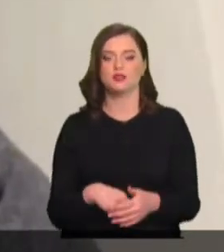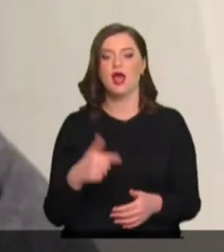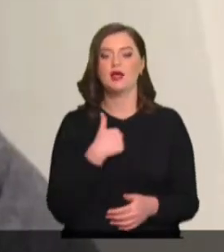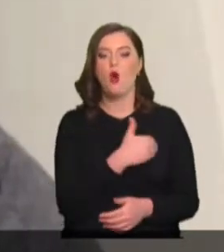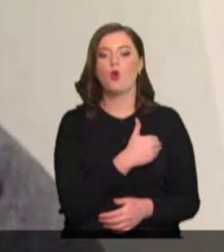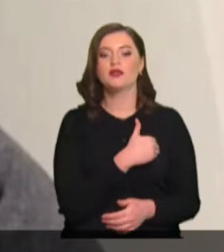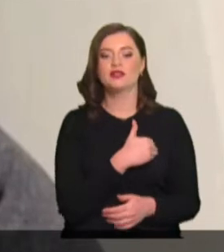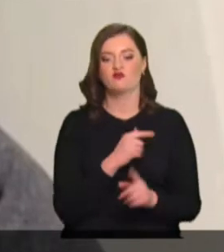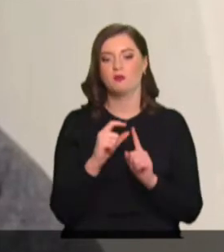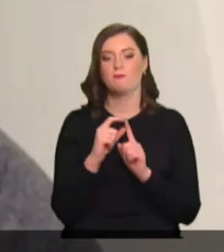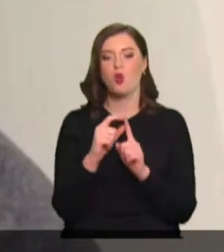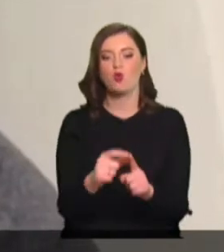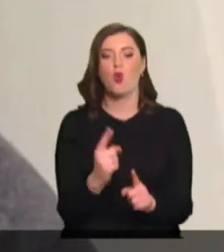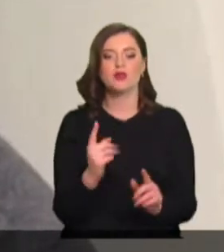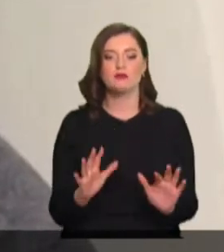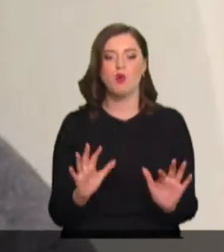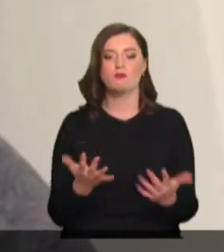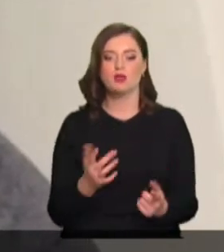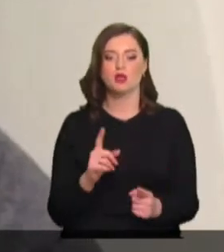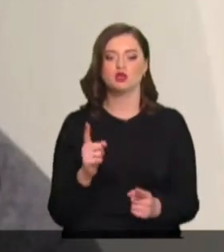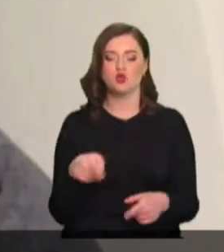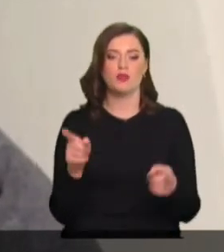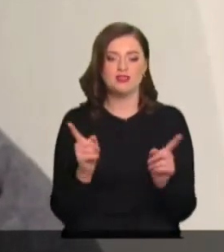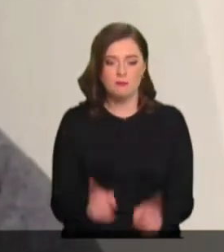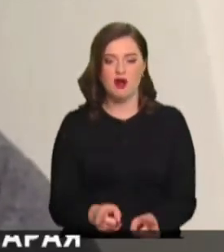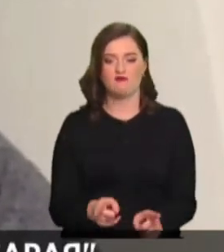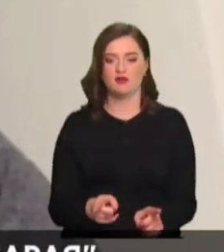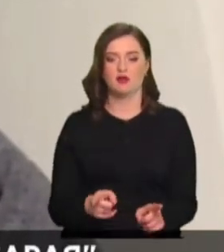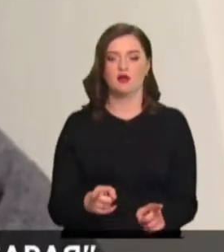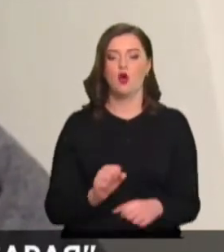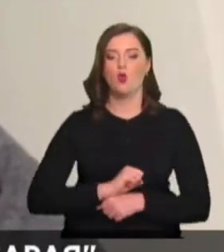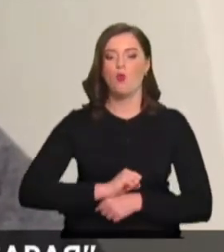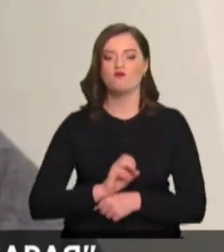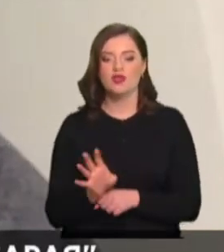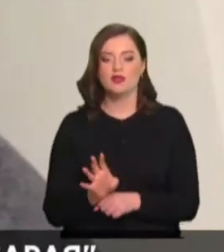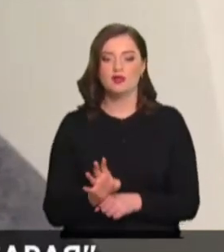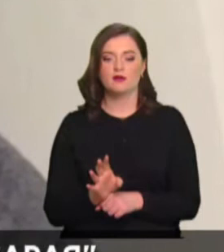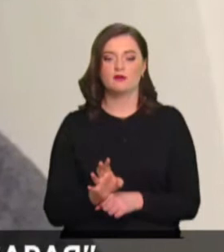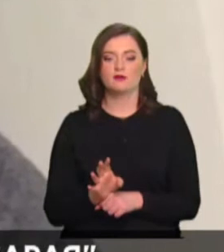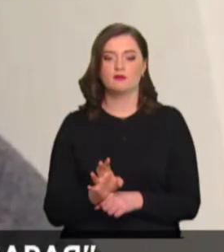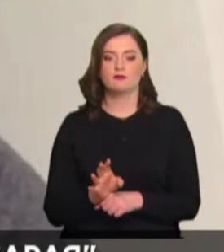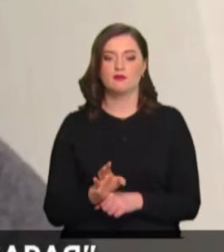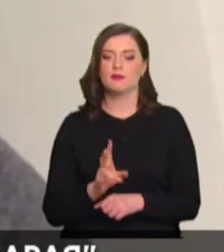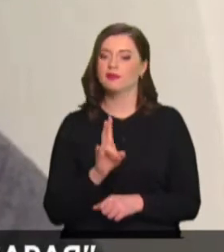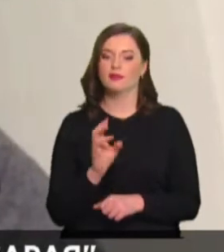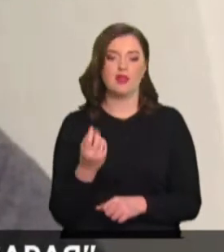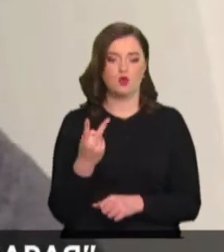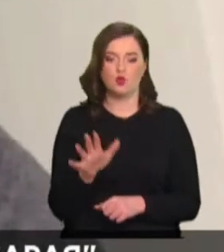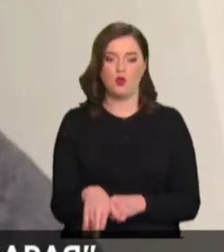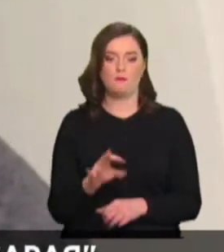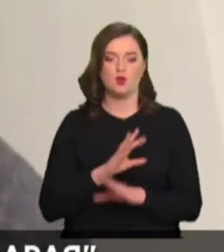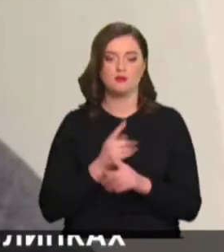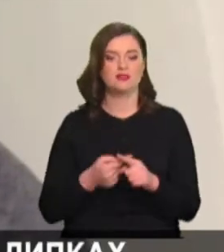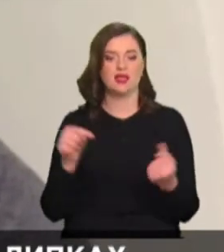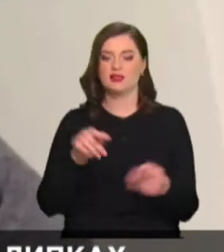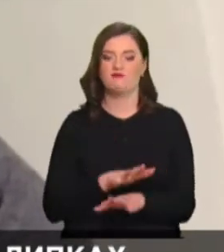хотів прокоментувати один момент, те, що насправді ковід не вийшов на друге місце по смертності. Це не